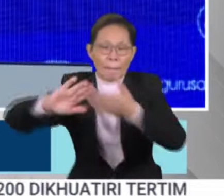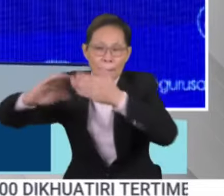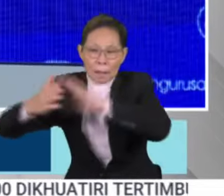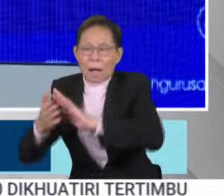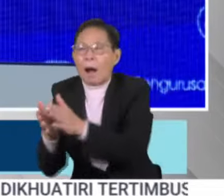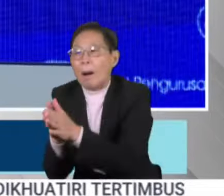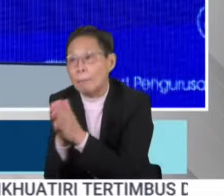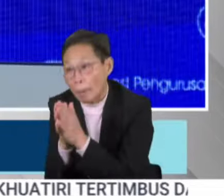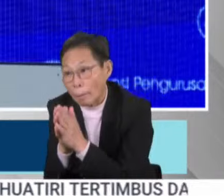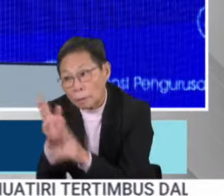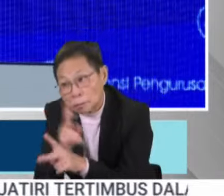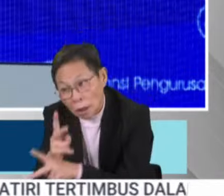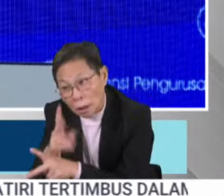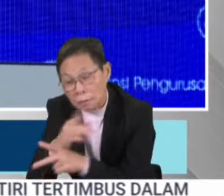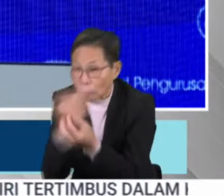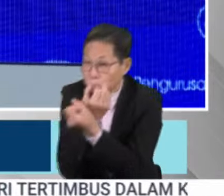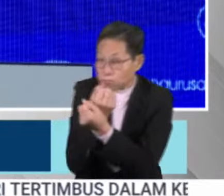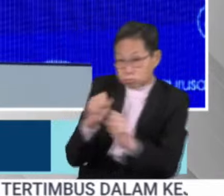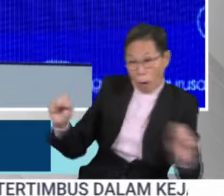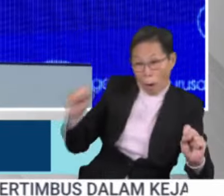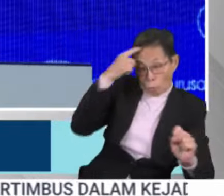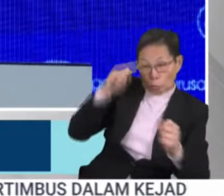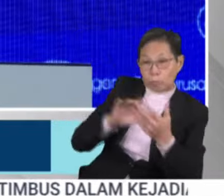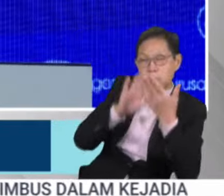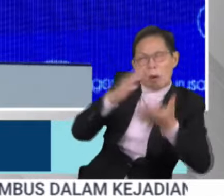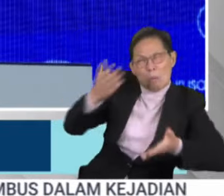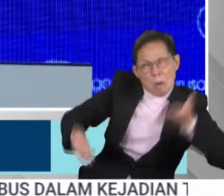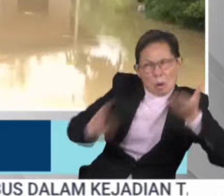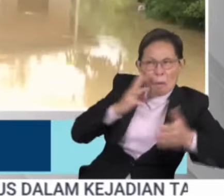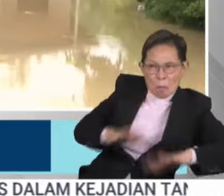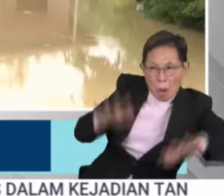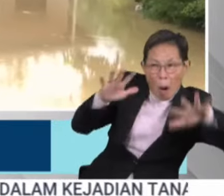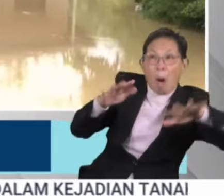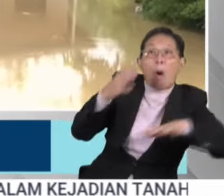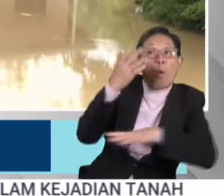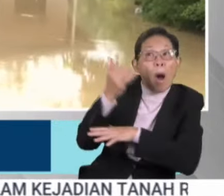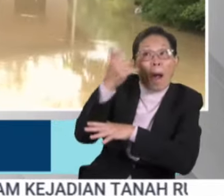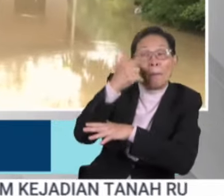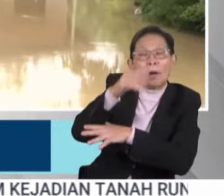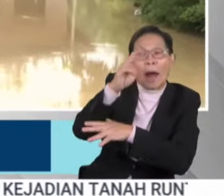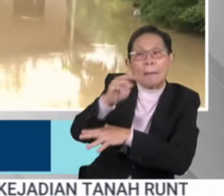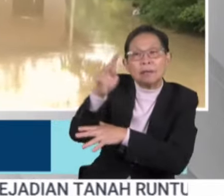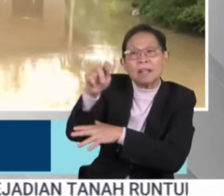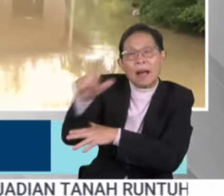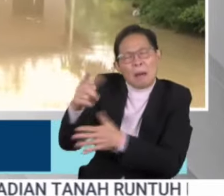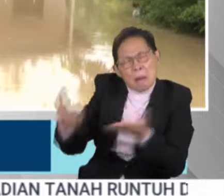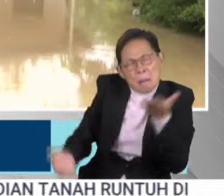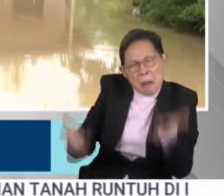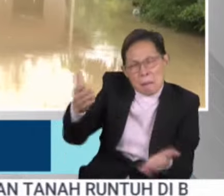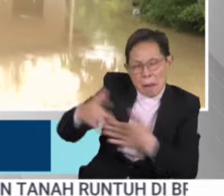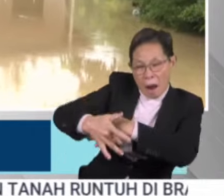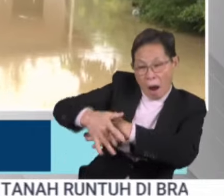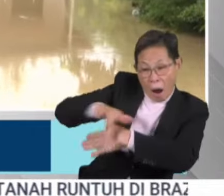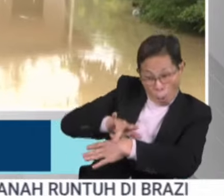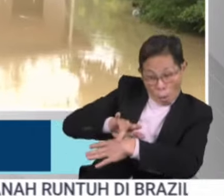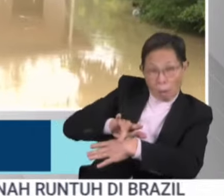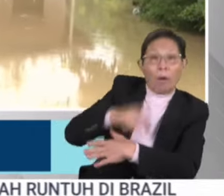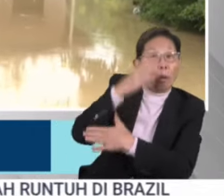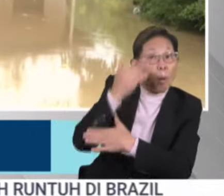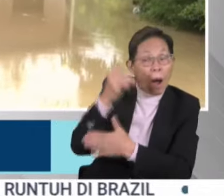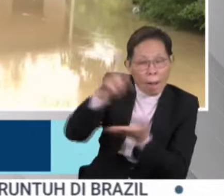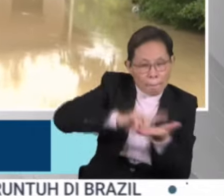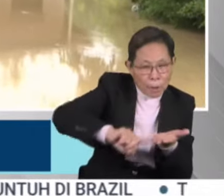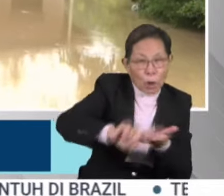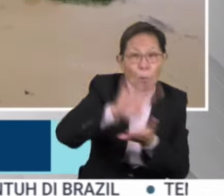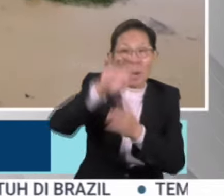Masyarakat diminta berwaspada dan siap siaga bagi menghadapi kemungkinan banjir berikutan monsun timur laut dijangka lebih awal iaitu